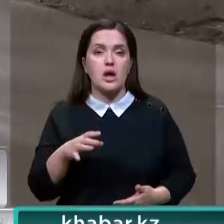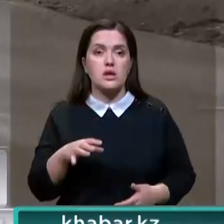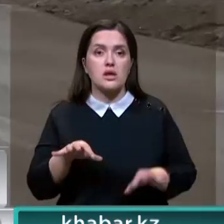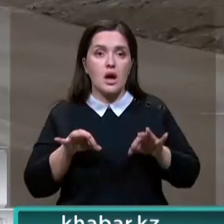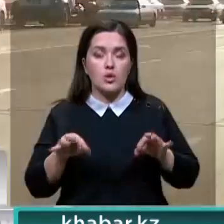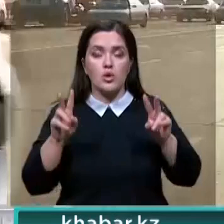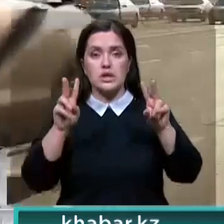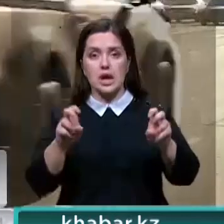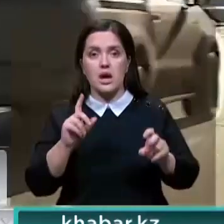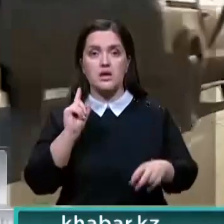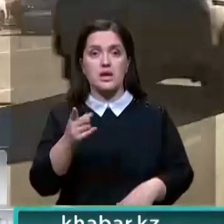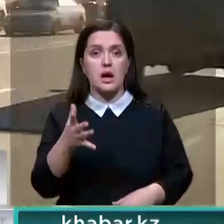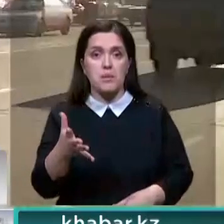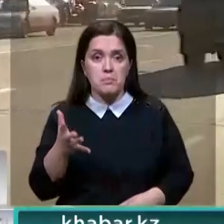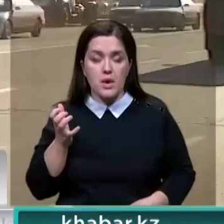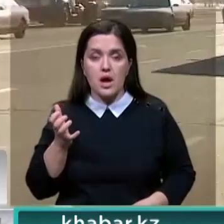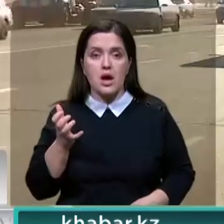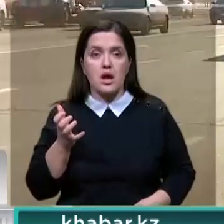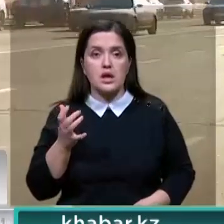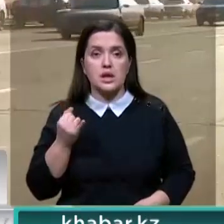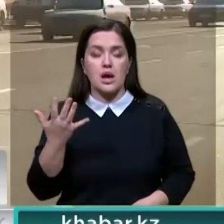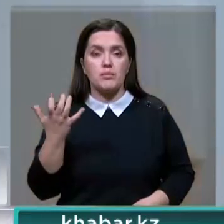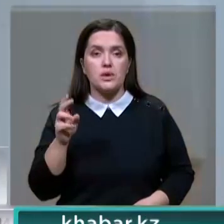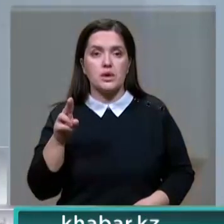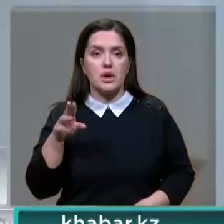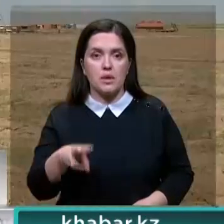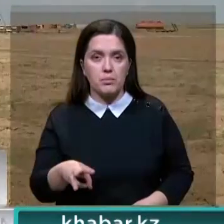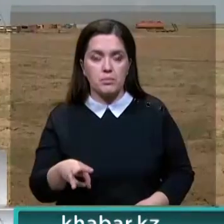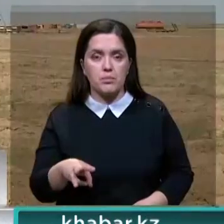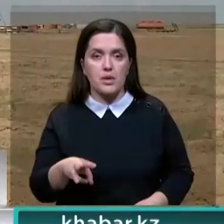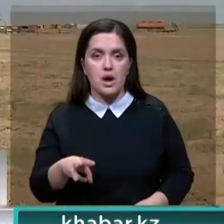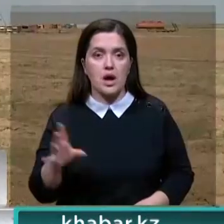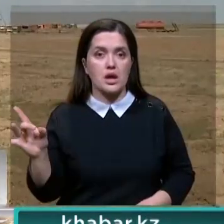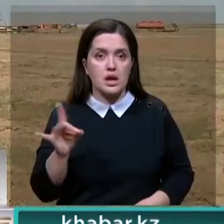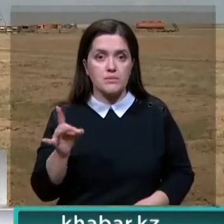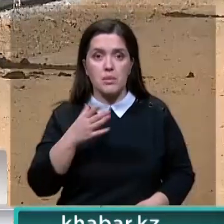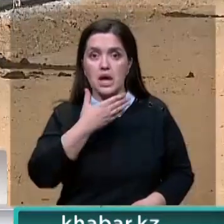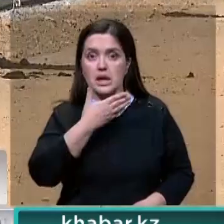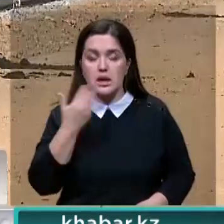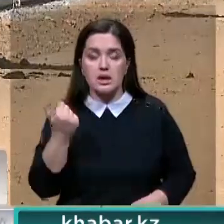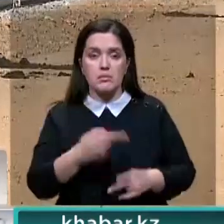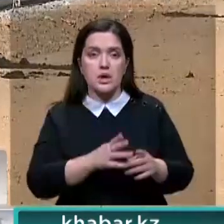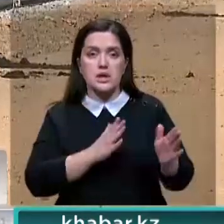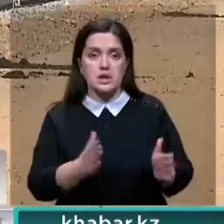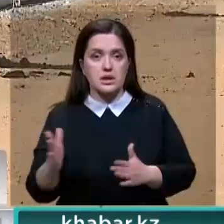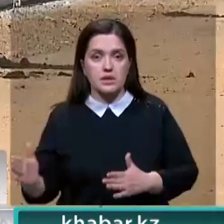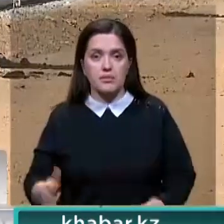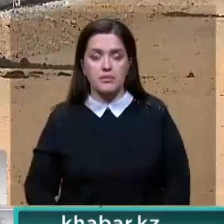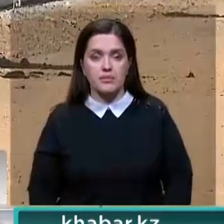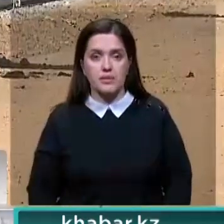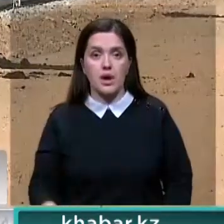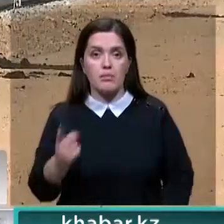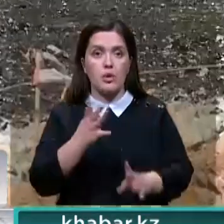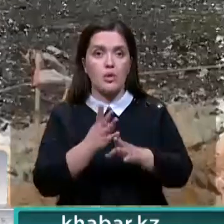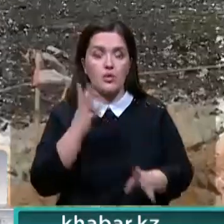около 1500 направляющих устройств и больше 500 километров разметки. Нет интеллектуальных транспортных систем. Однако в первую очередь